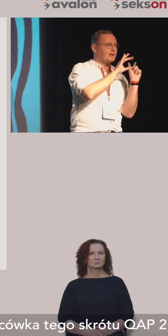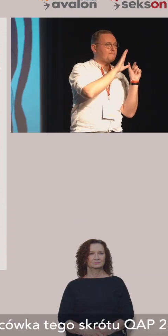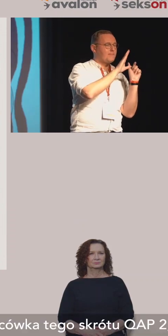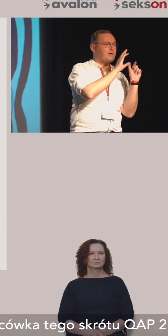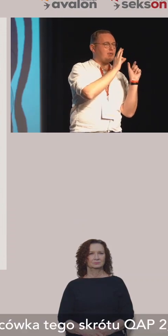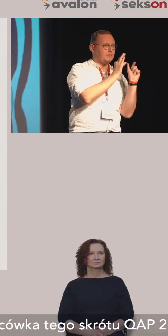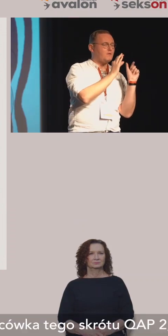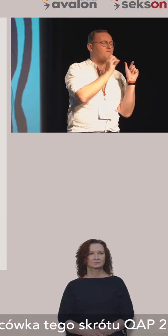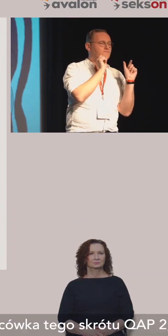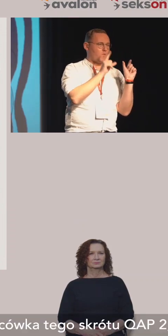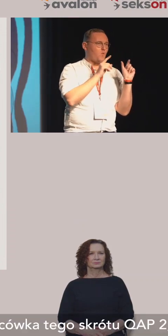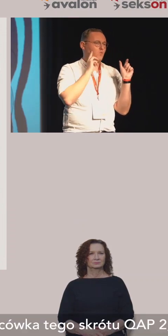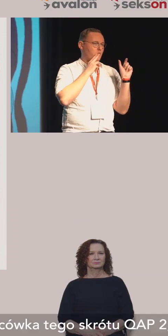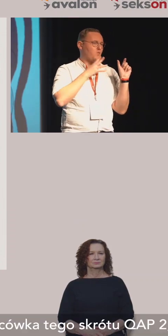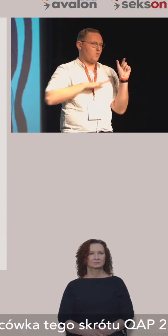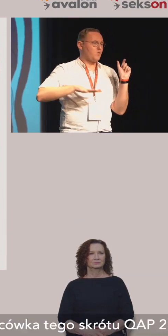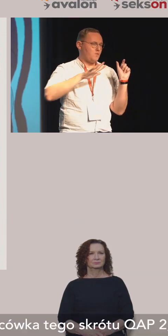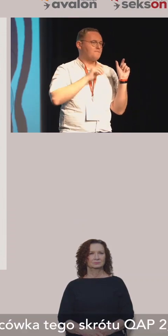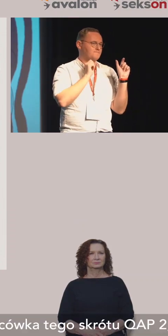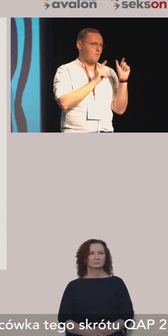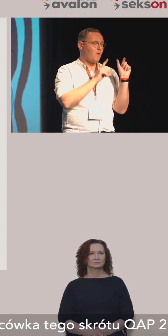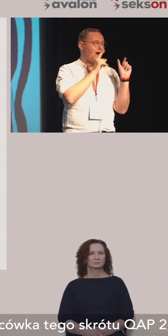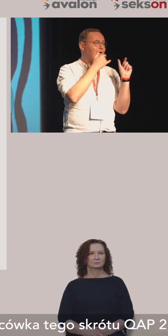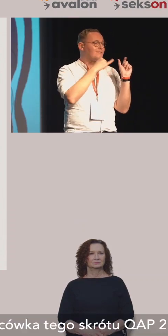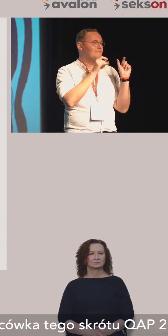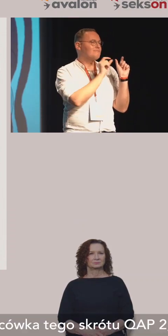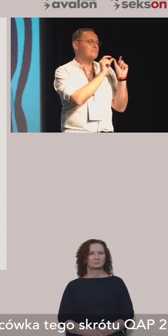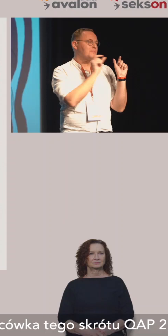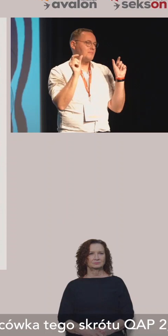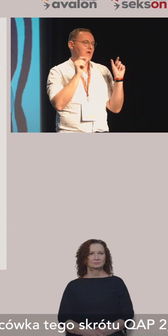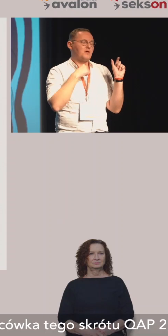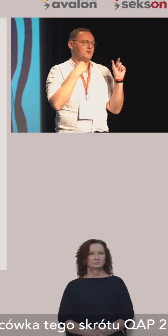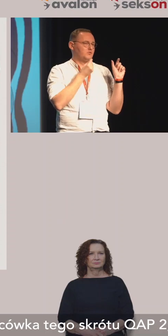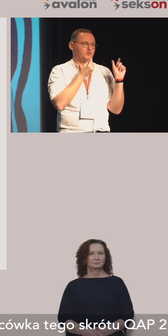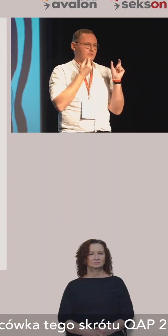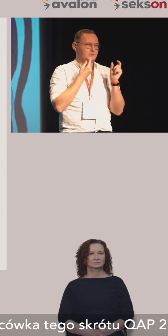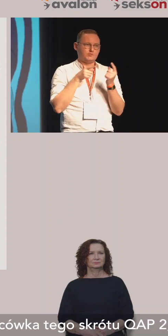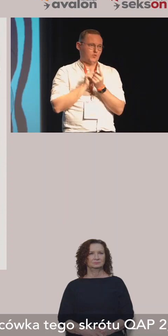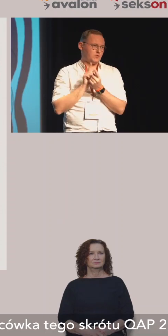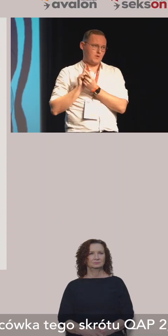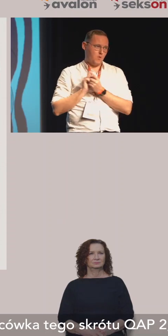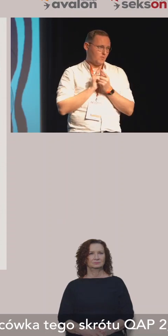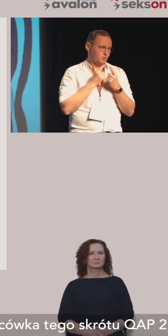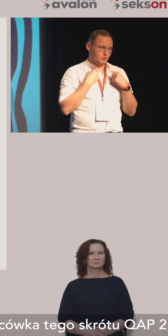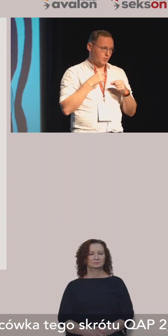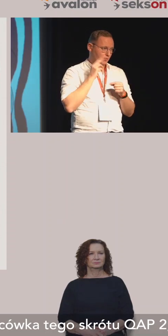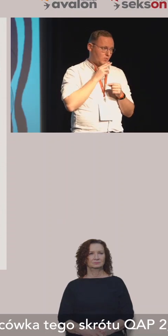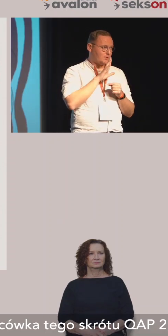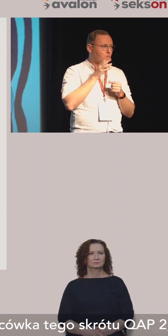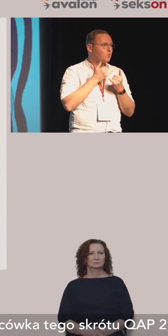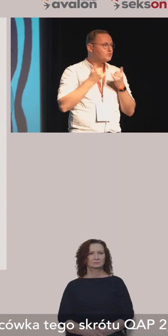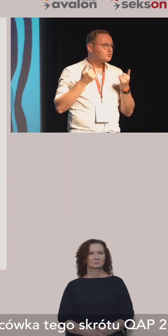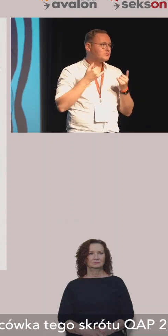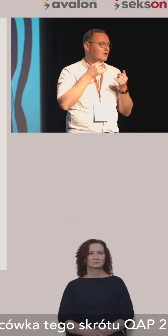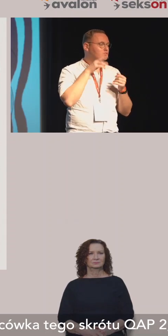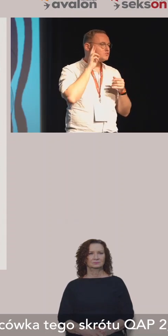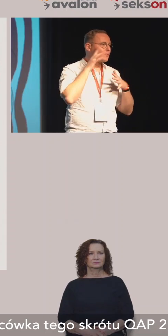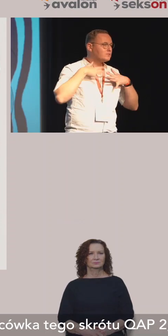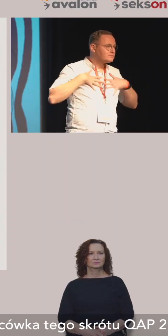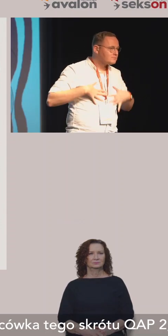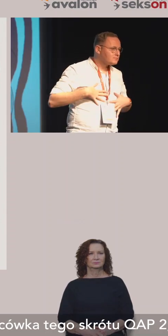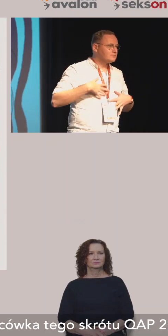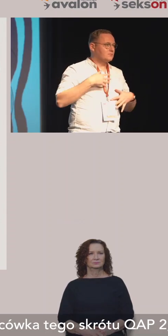Na początek tego skrótu LGBT w tym społeczeństwo głuchych jest, ale końcówka tego